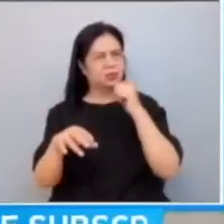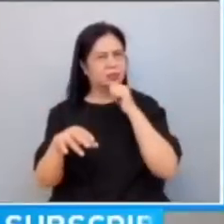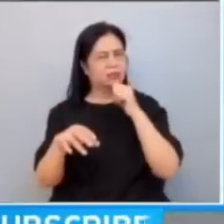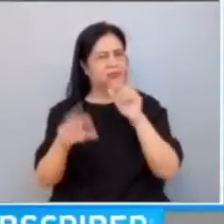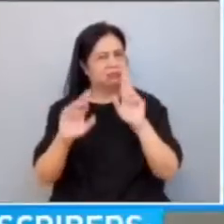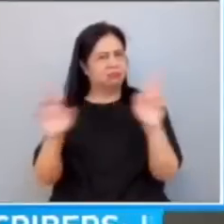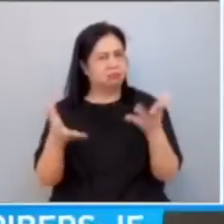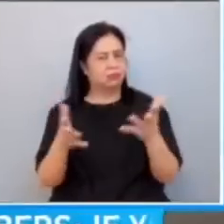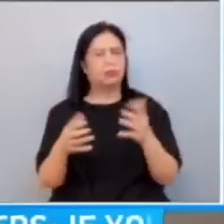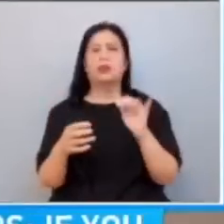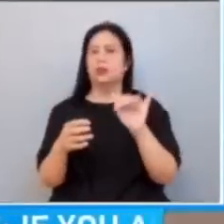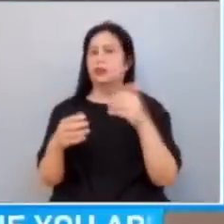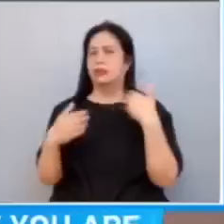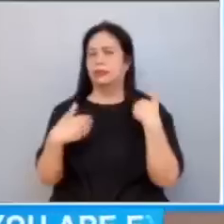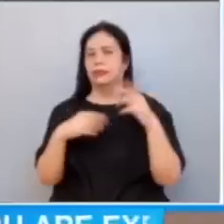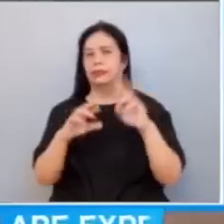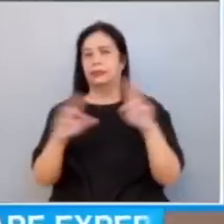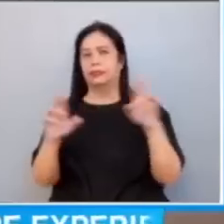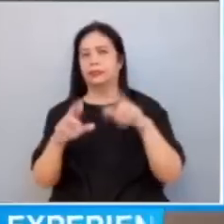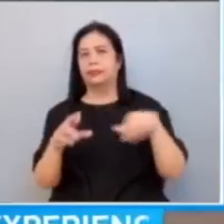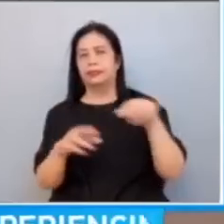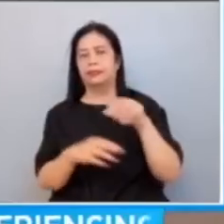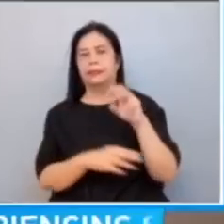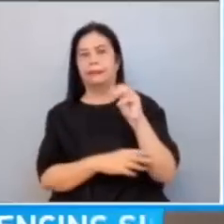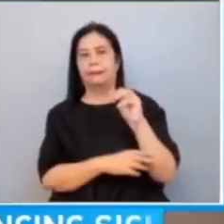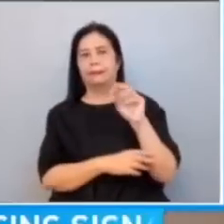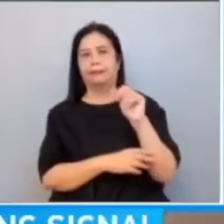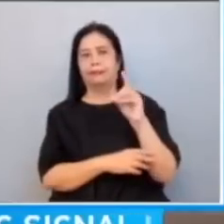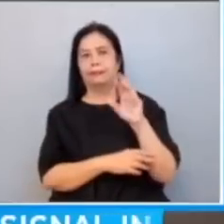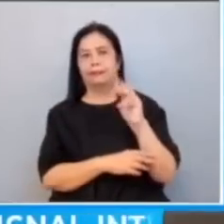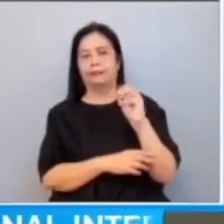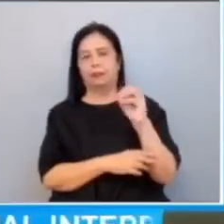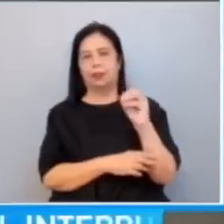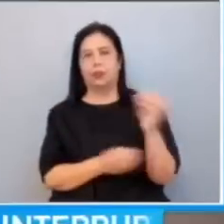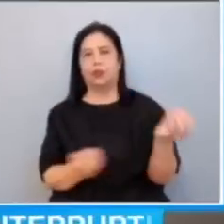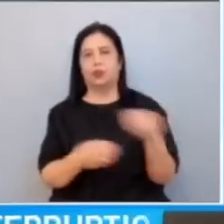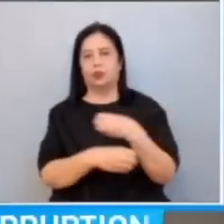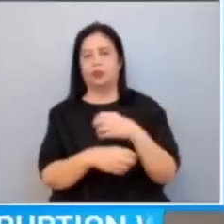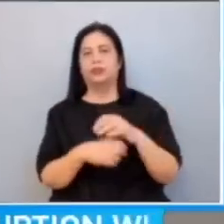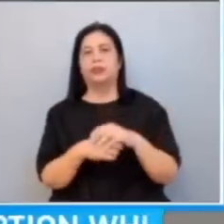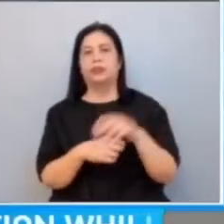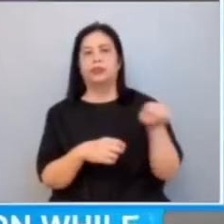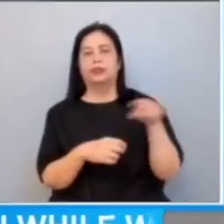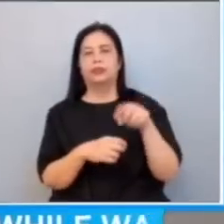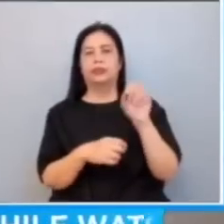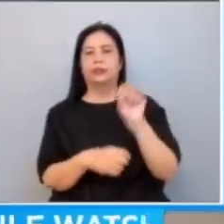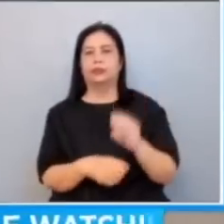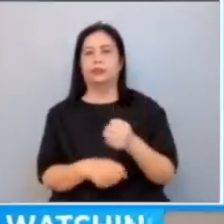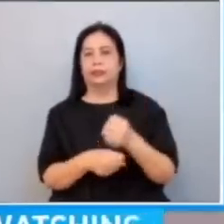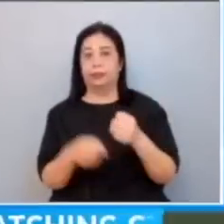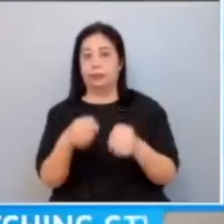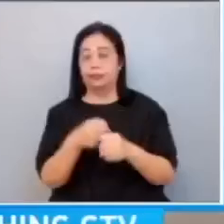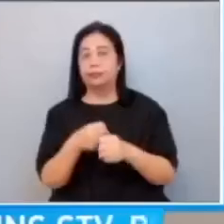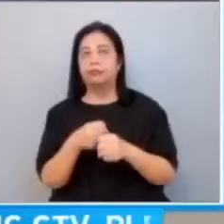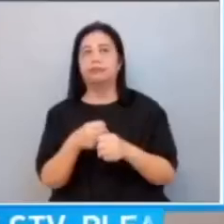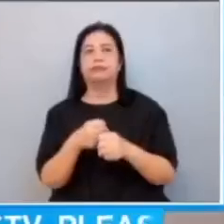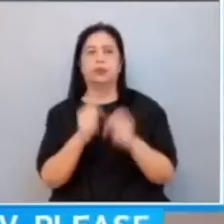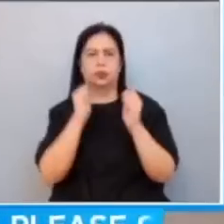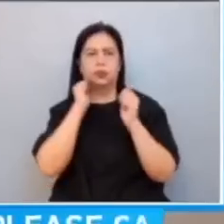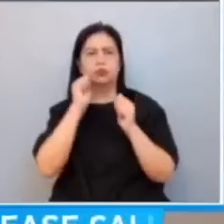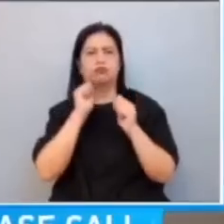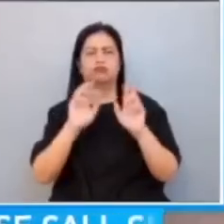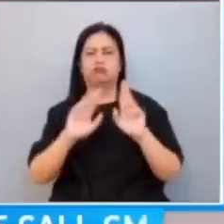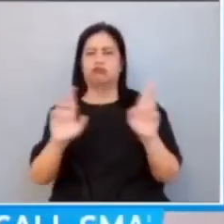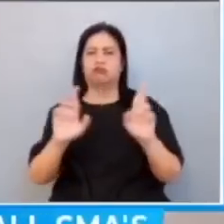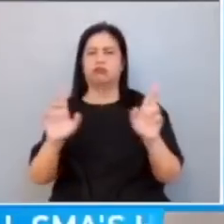nakahanda naman ang Municipal Disaster Risk Management Office ng South Cotabato. Palaging handa po sila, Rafi.